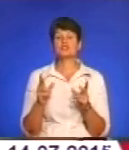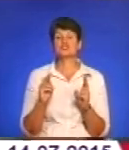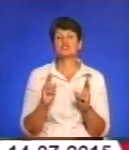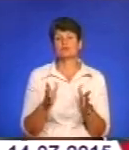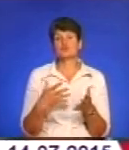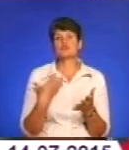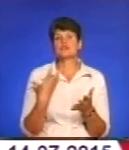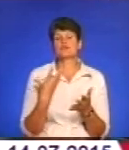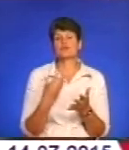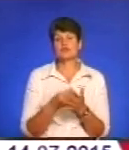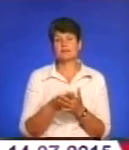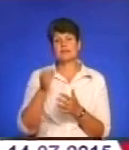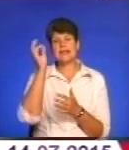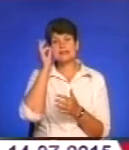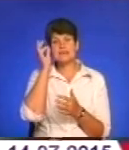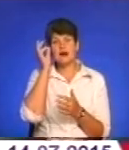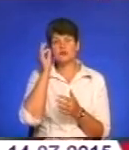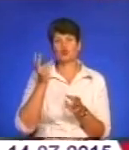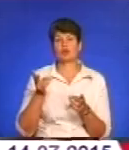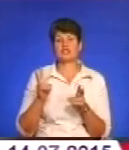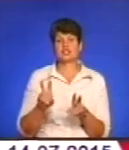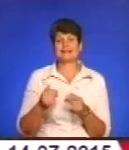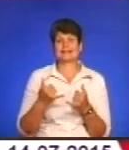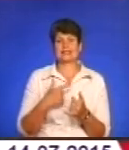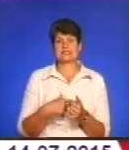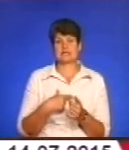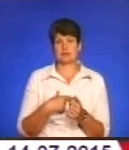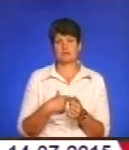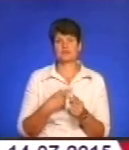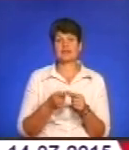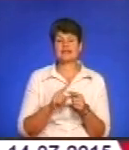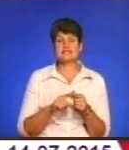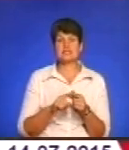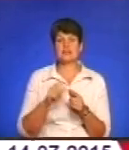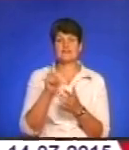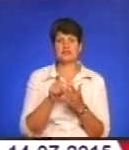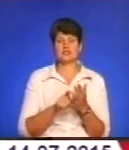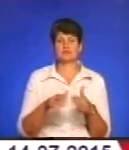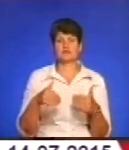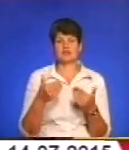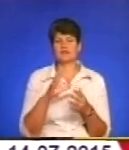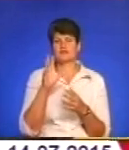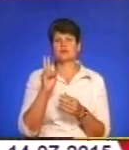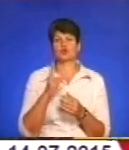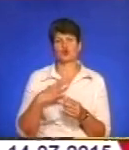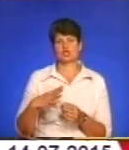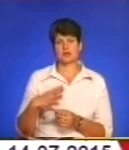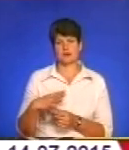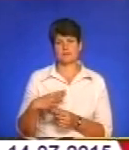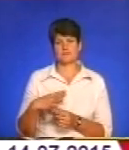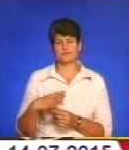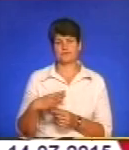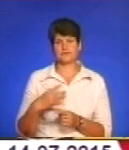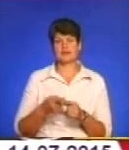своїм, ну тобто, на згадку залишили щось для себе. Цей вірш я посвятила всім тим, хто чекає.